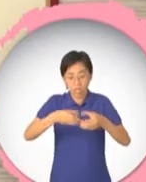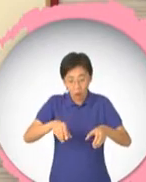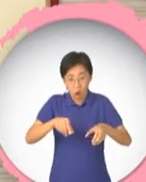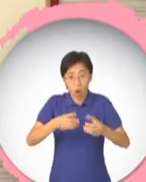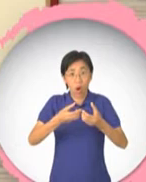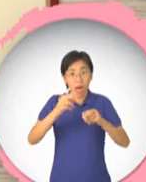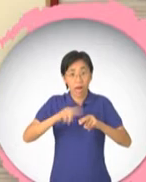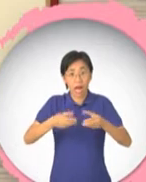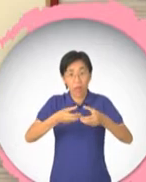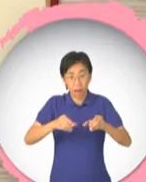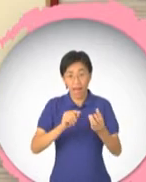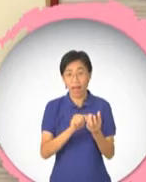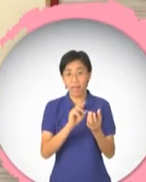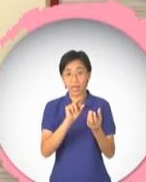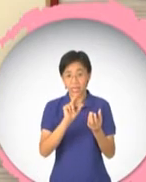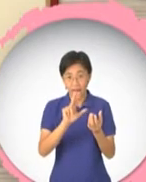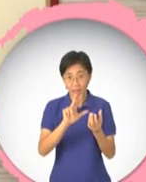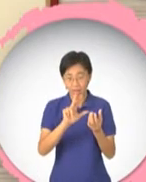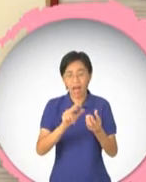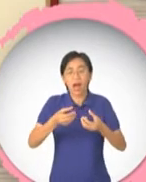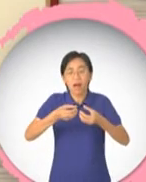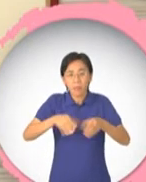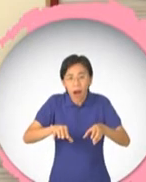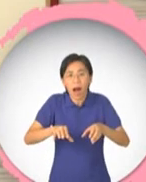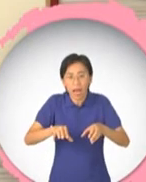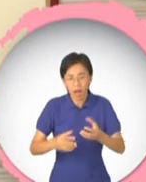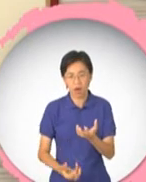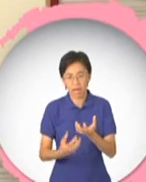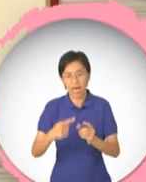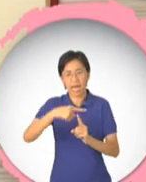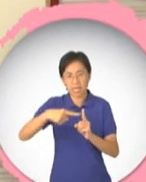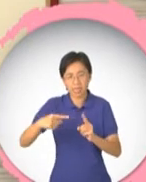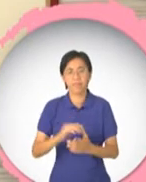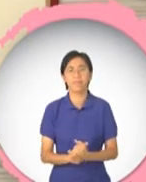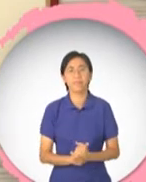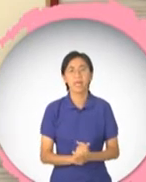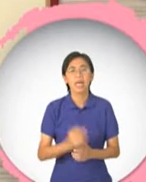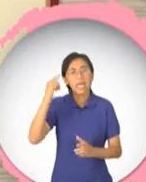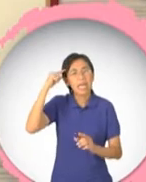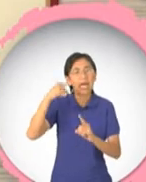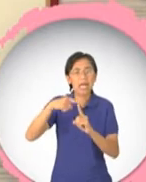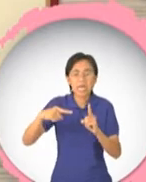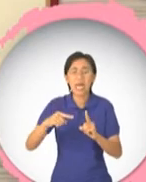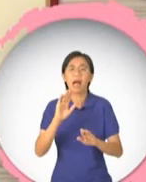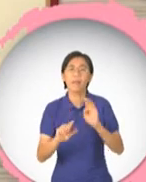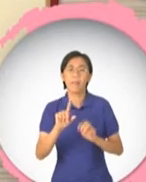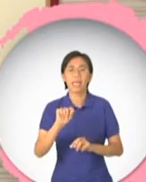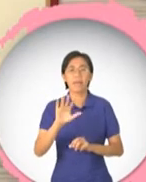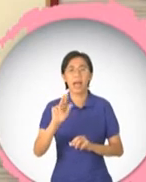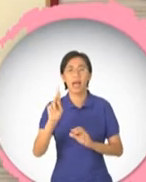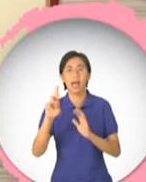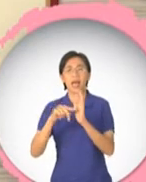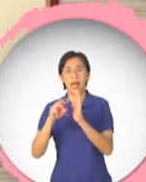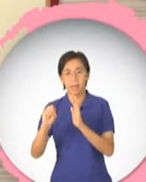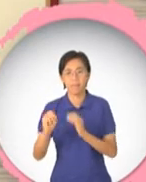ไข่เบอร์3 ครับผม ตีให้เข้ากันค่ะแล้วชั่งน้ำหนัก เอามาครึ่งเดียว กะประมาณแบ่งครึ่งหรือใช้น้ำหนักประมาณ25กรัม 25กรัม